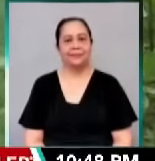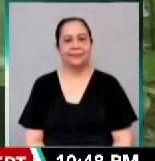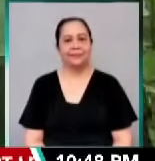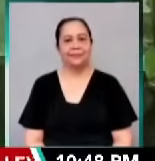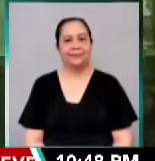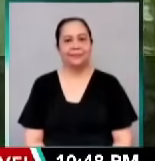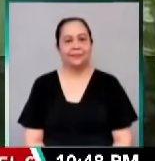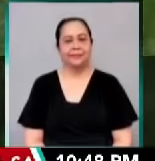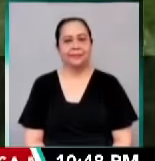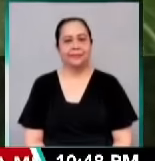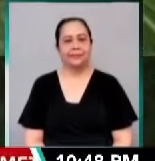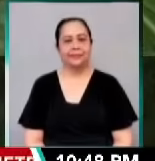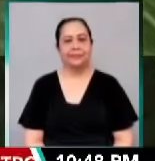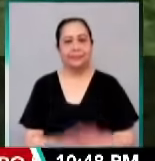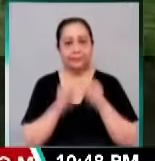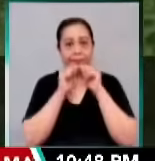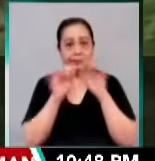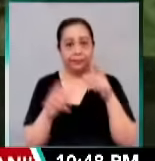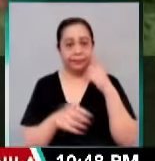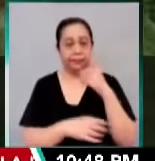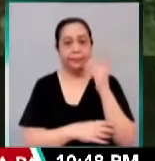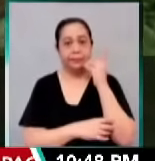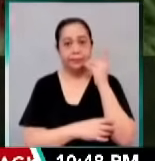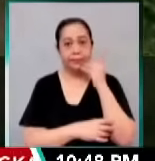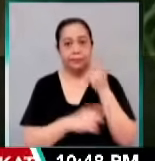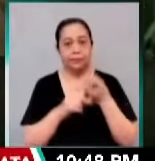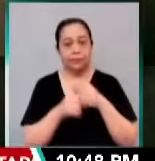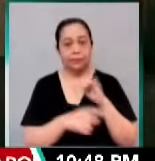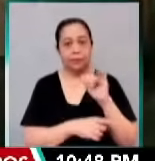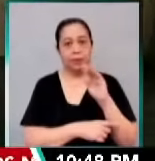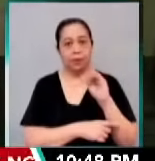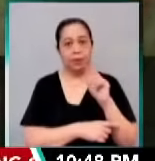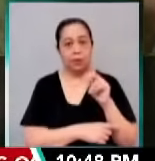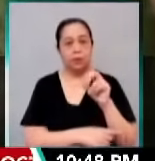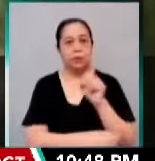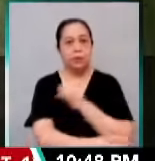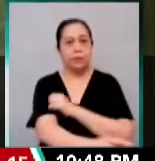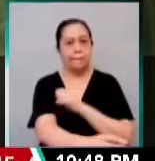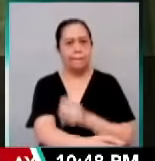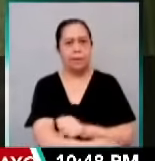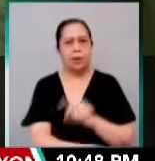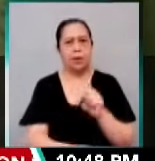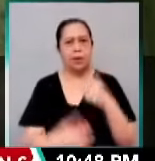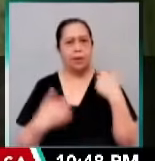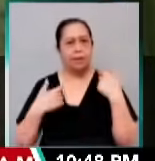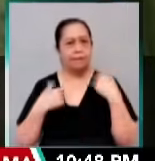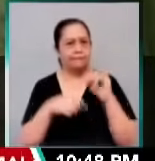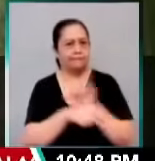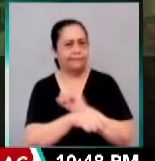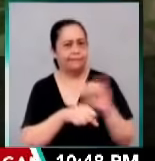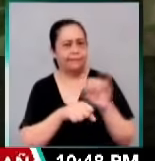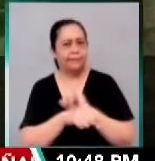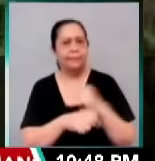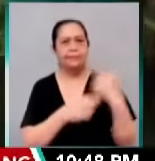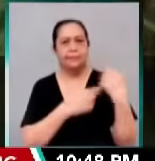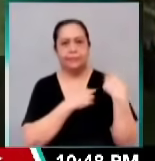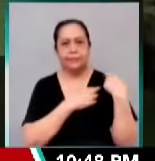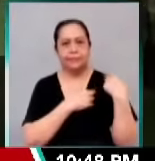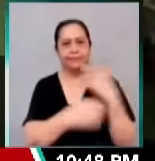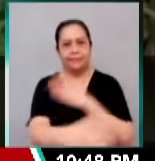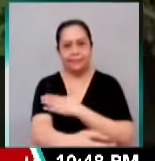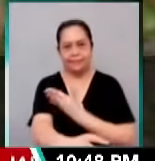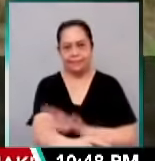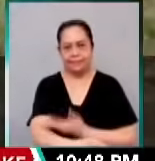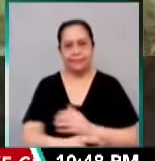Biyaya para kay Diana mula sa Yabong Samar ang magkaroon ng masisipag at responsabling anak. Sa